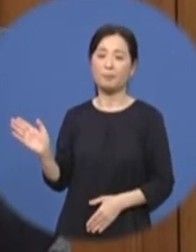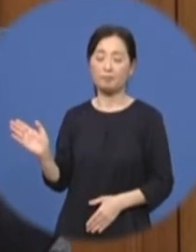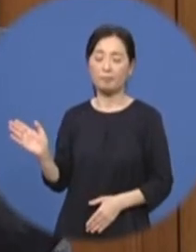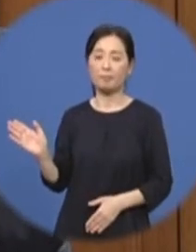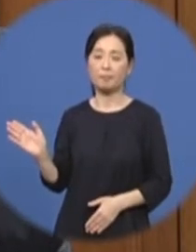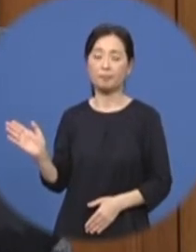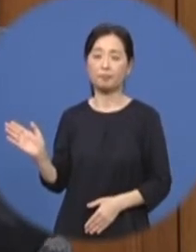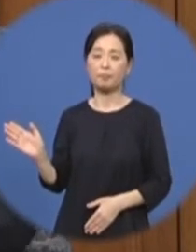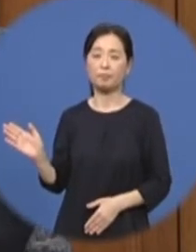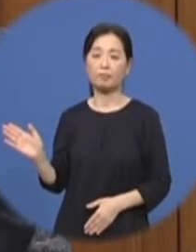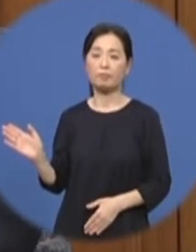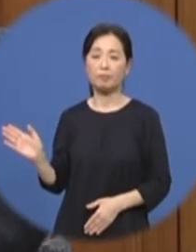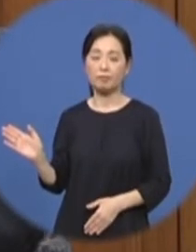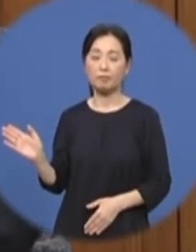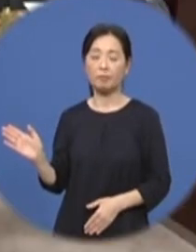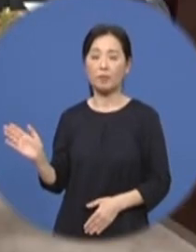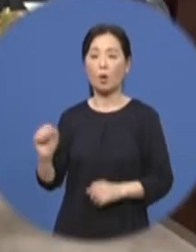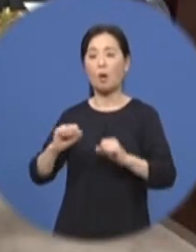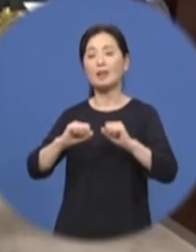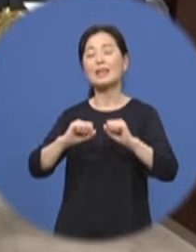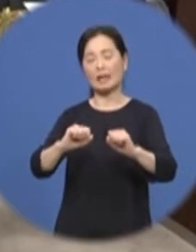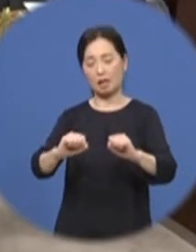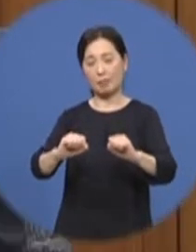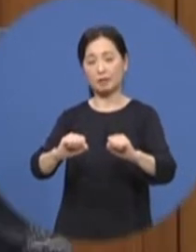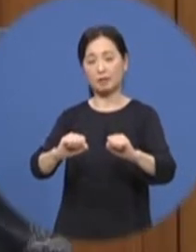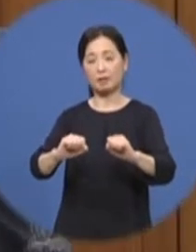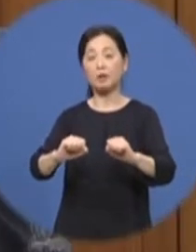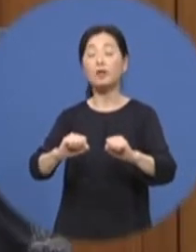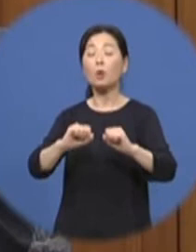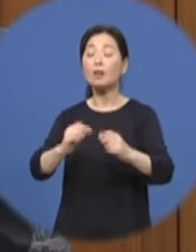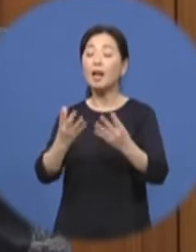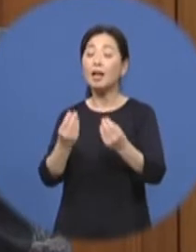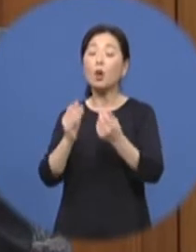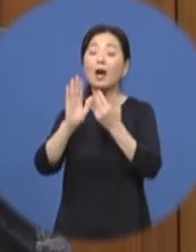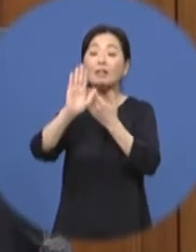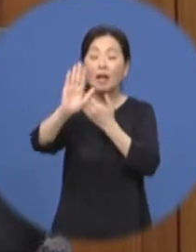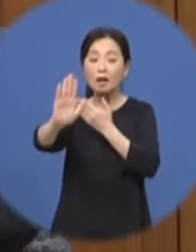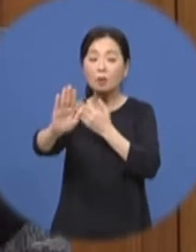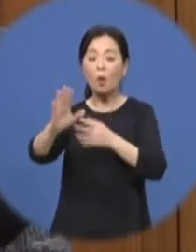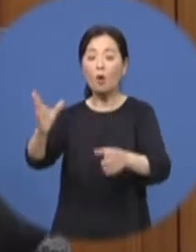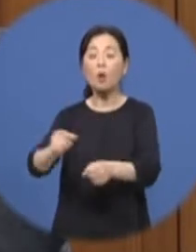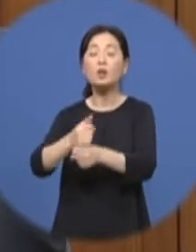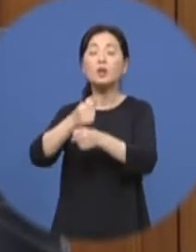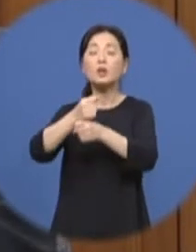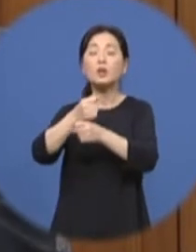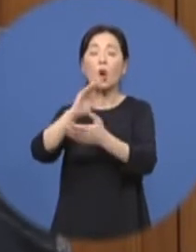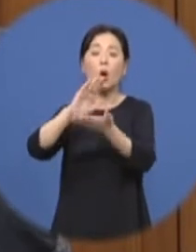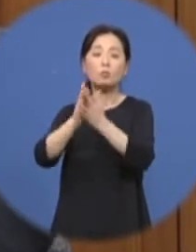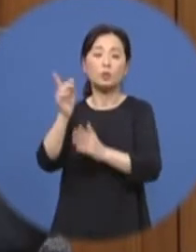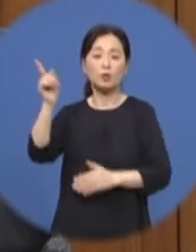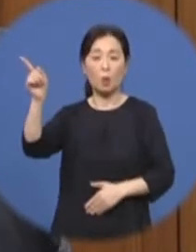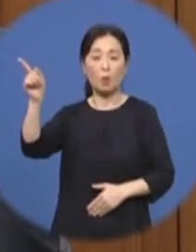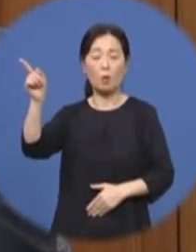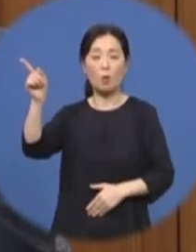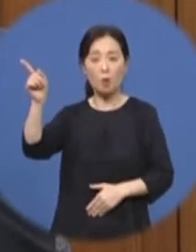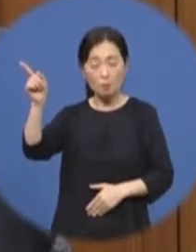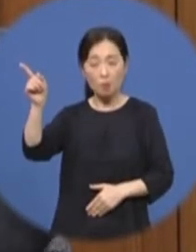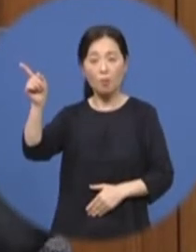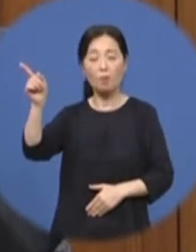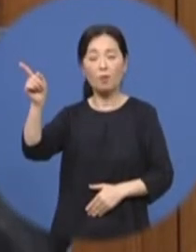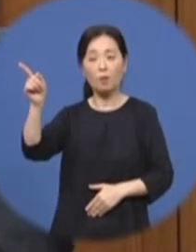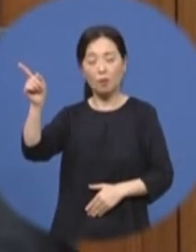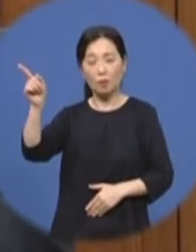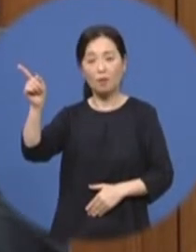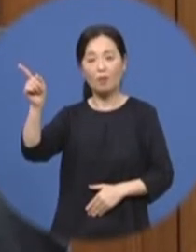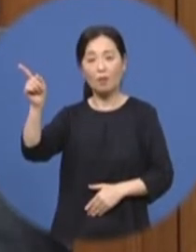けど、その後ね、総務省が真似をして、それで自分の事業にしちゃ